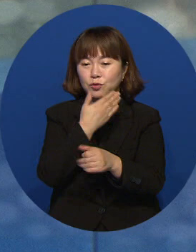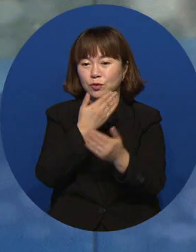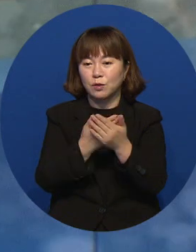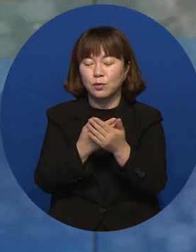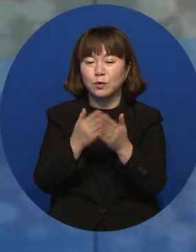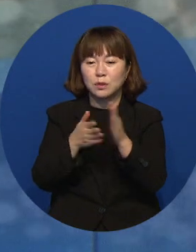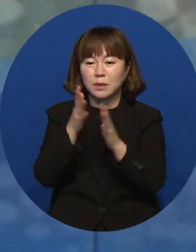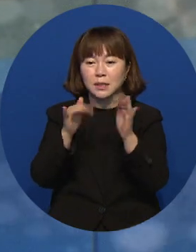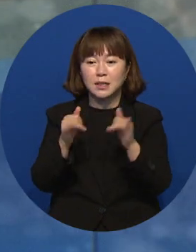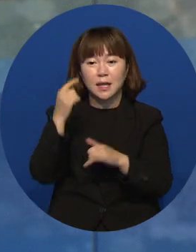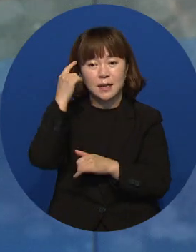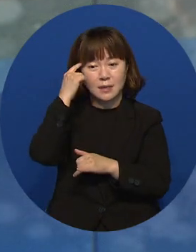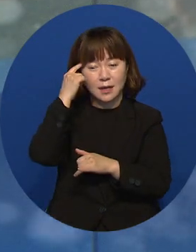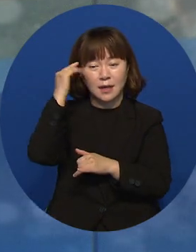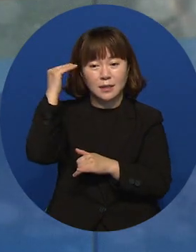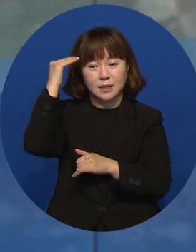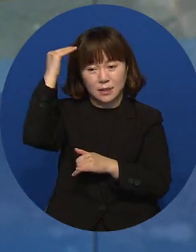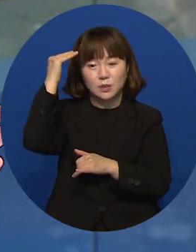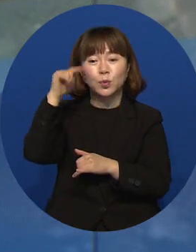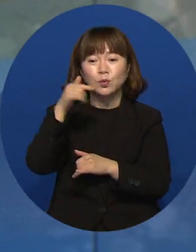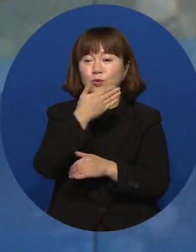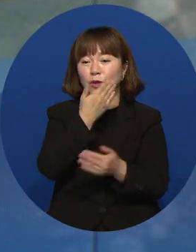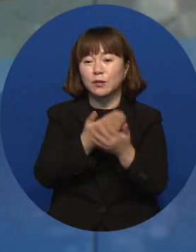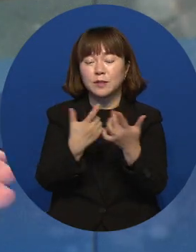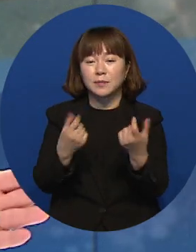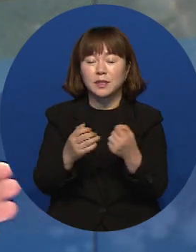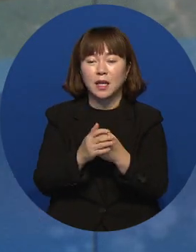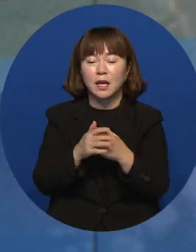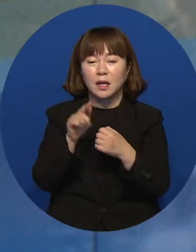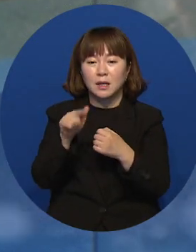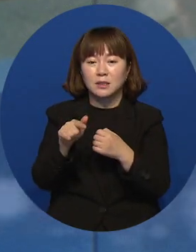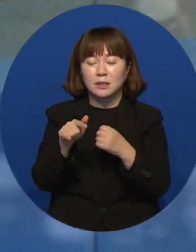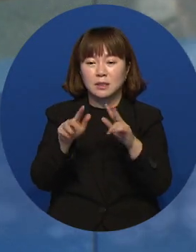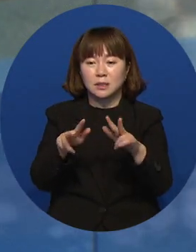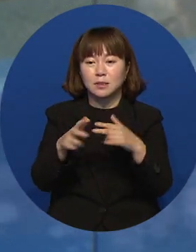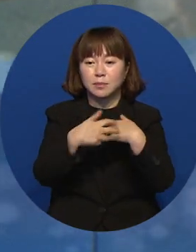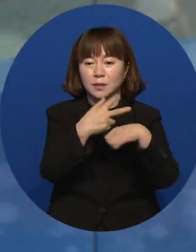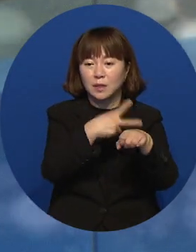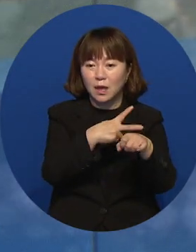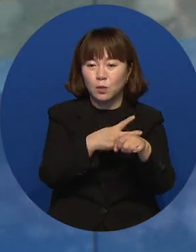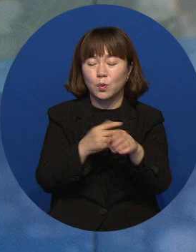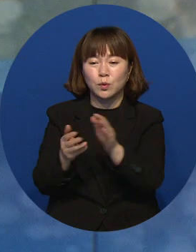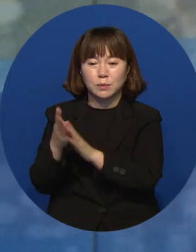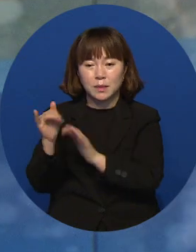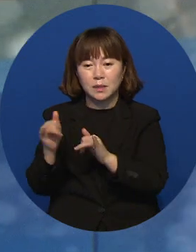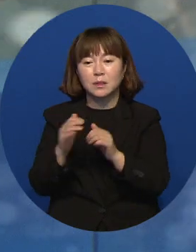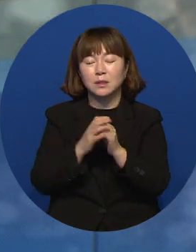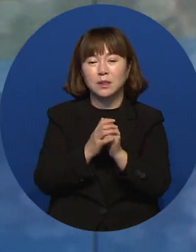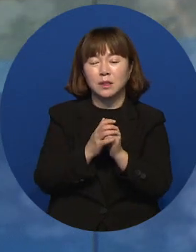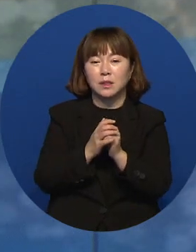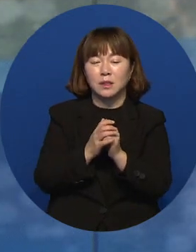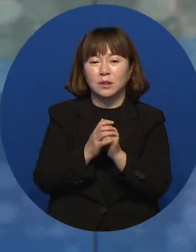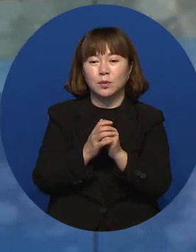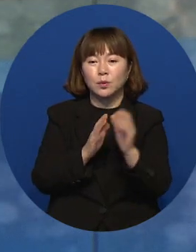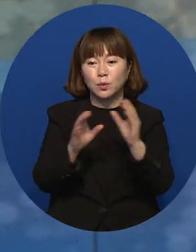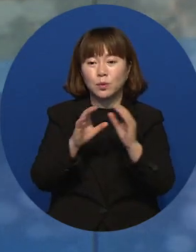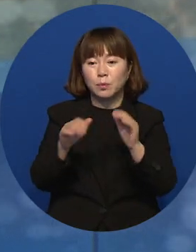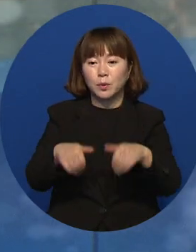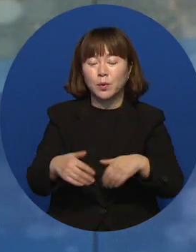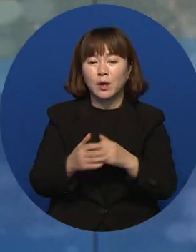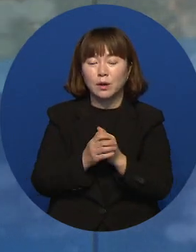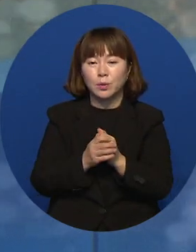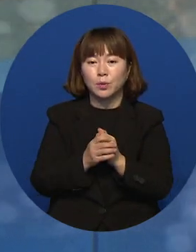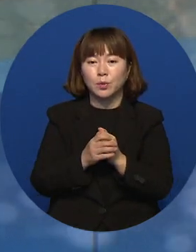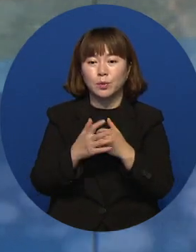뭐 원격진료 차움 까진 아니지만 이렇게 두통을 계속해야 되구요 거진항 걸었습니다 시민들 입장에서는 채택 치료할 수 있는 물품